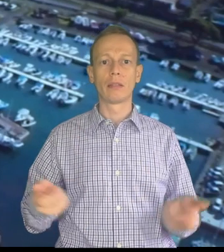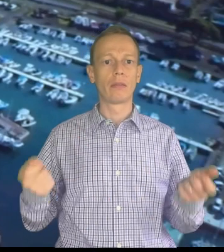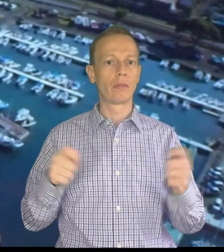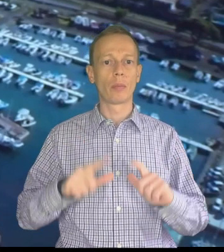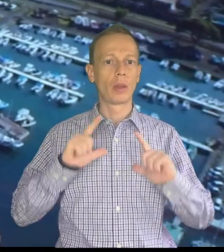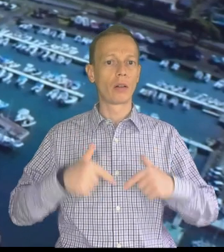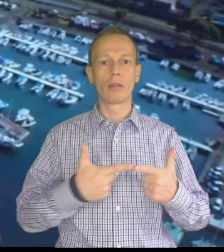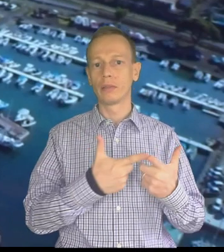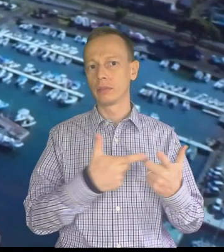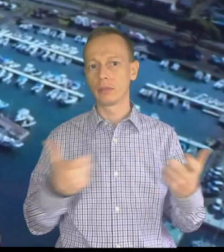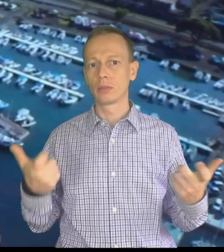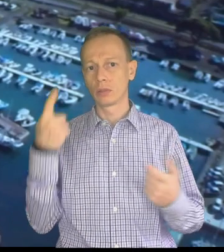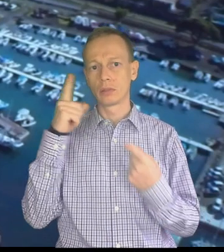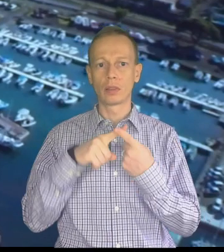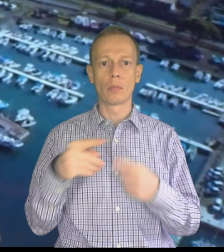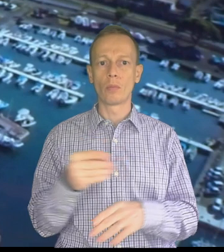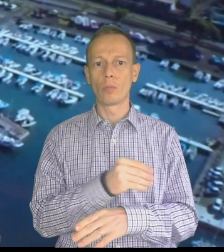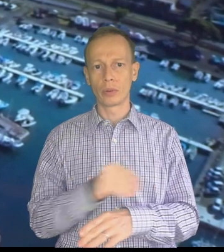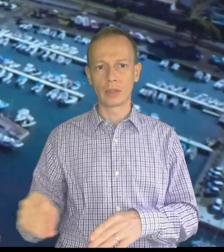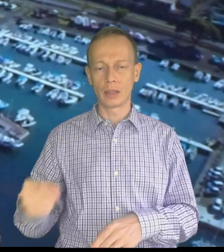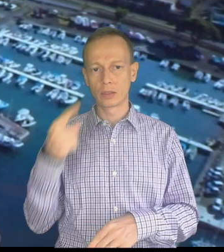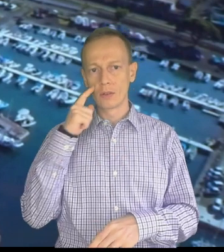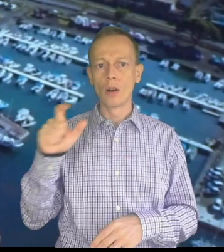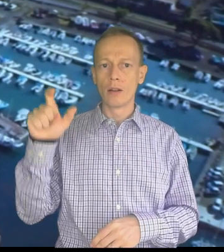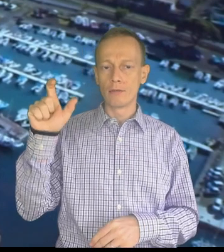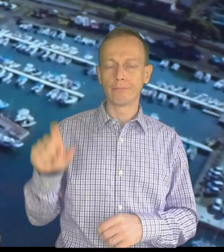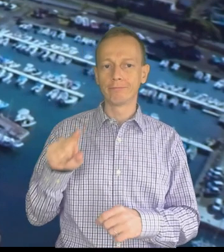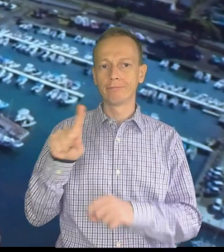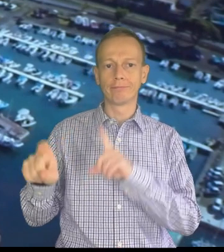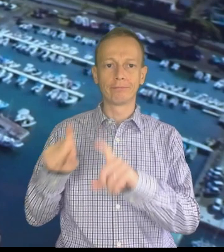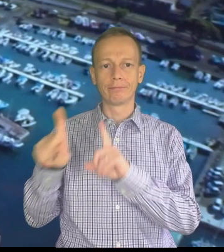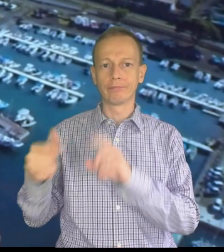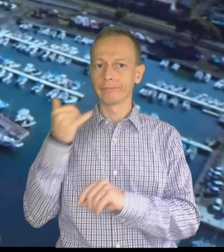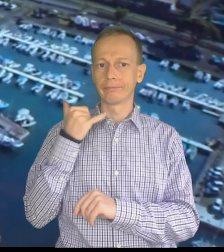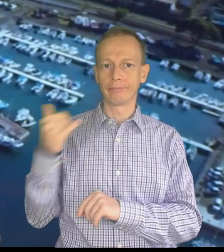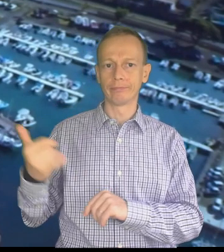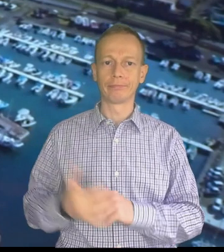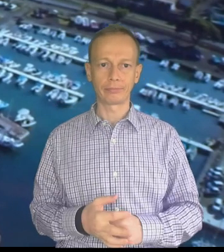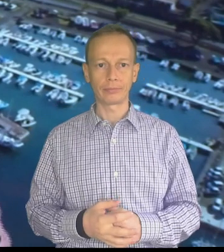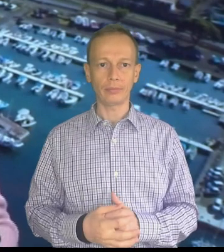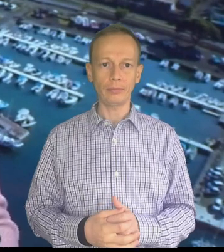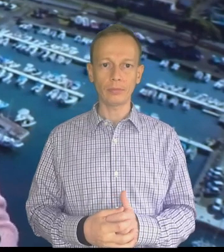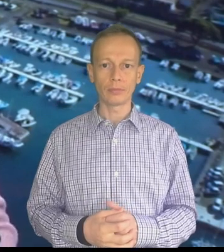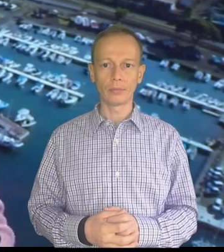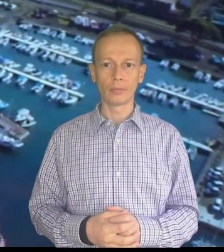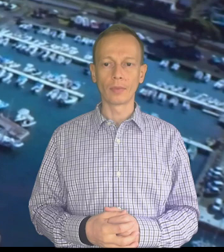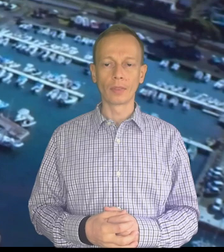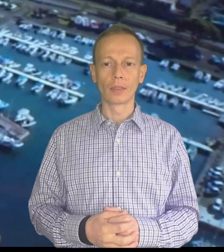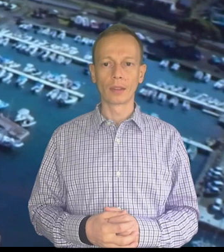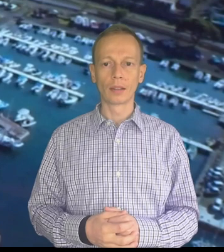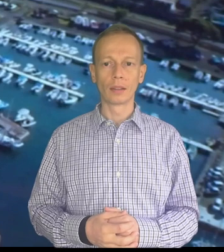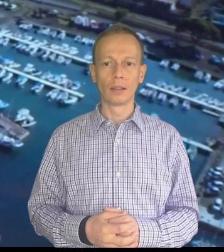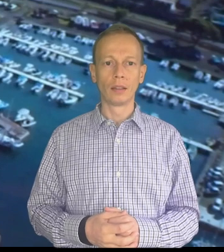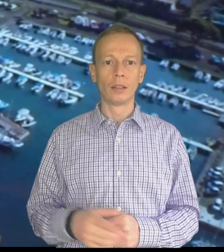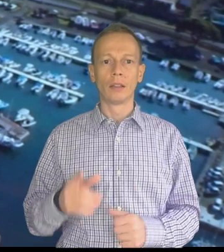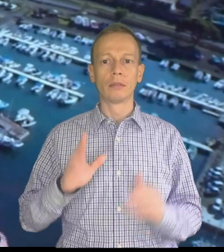a décidé depuis hier de fermer les établissements scolaires, pour le moment, par mesure de précaution. On l'écoute, il était joint par téléphone